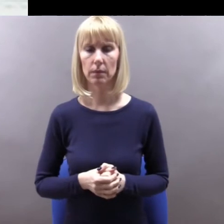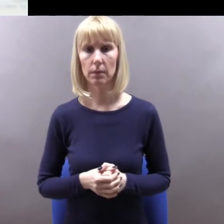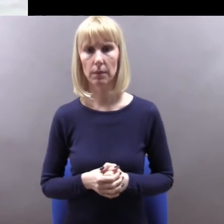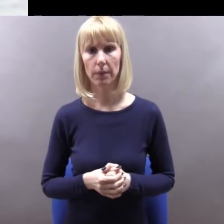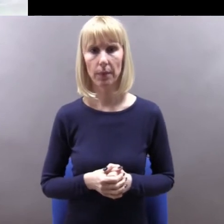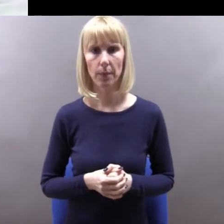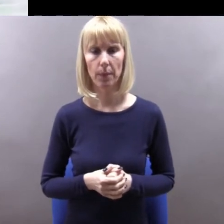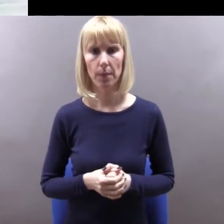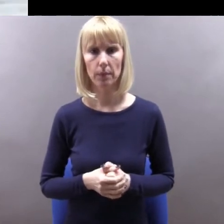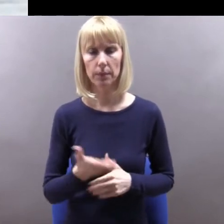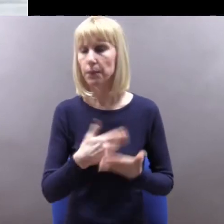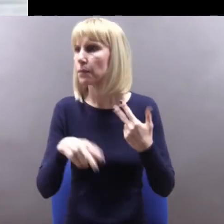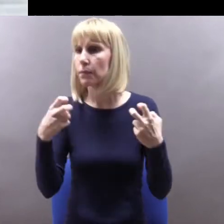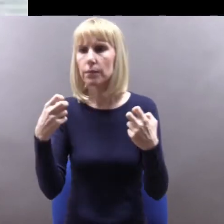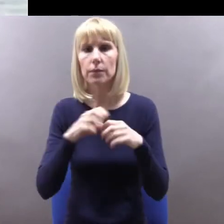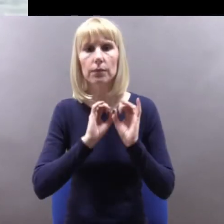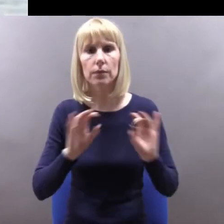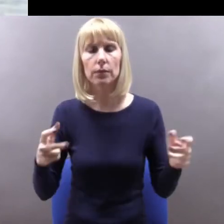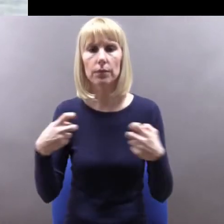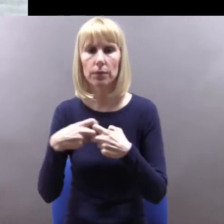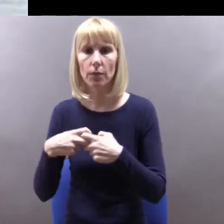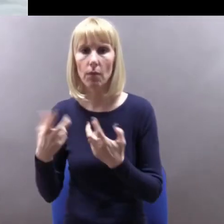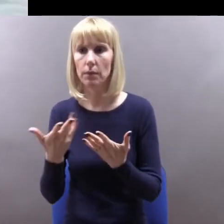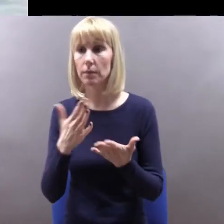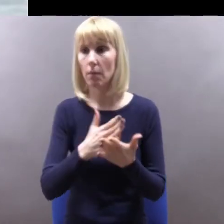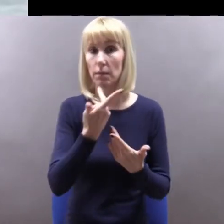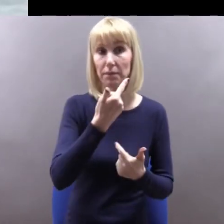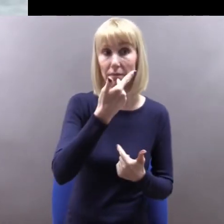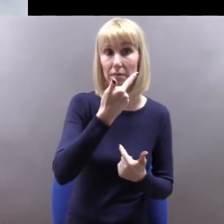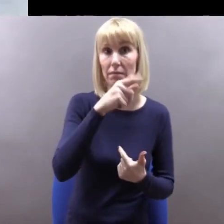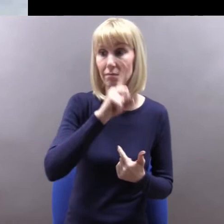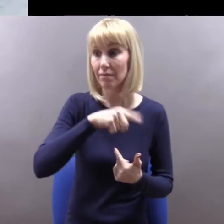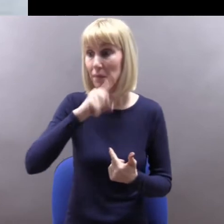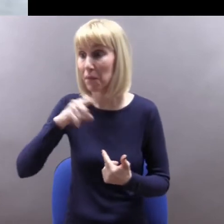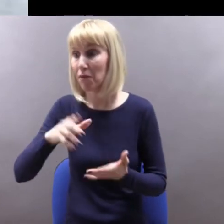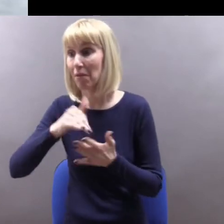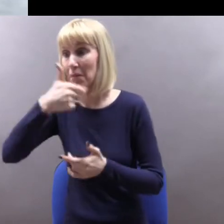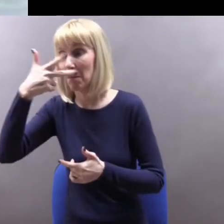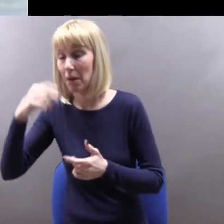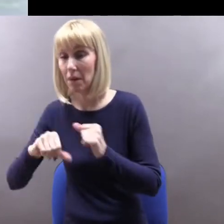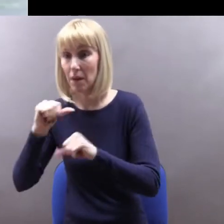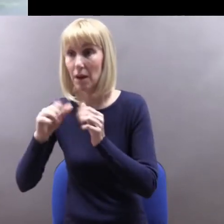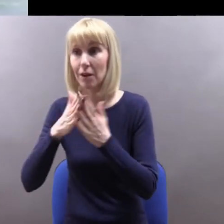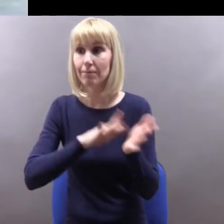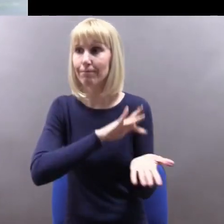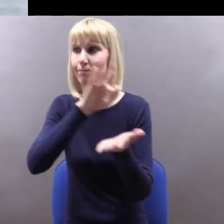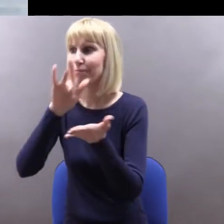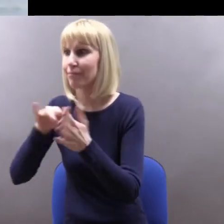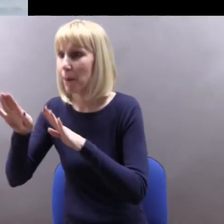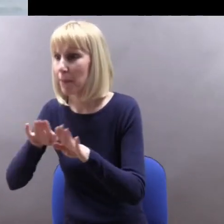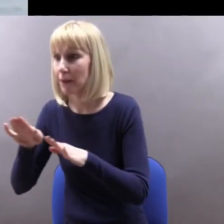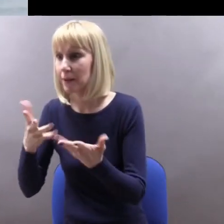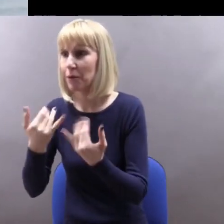Oczywiście to, wiecie, no jest tak, że informacje z internetu mają swoje lata, nazwijmy to, czy miesiące, i dojeżdżając na